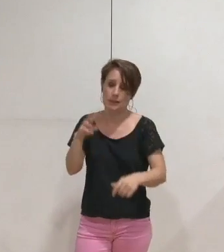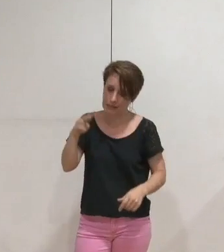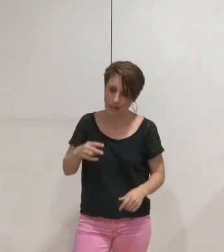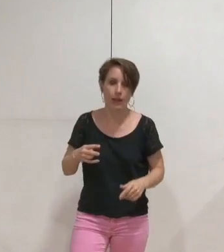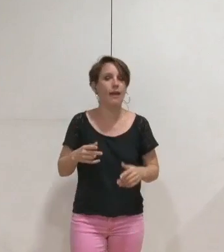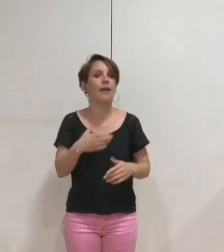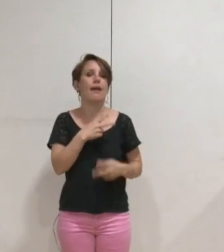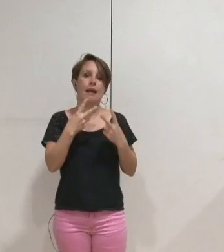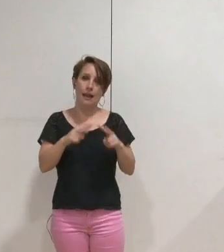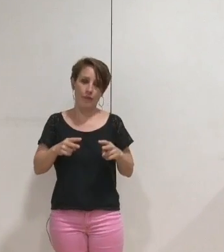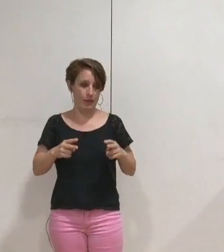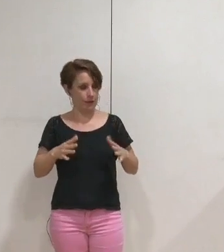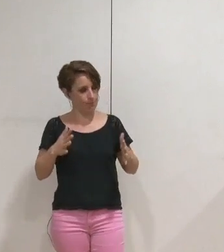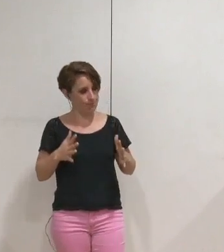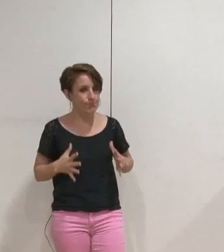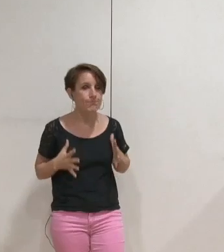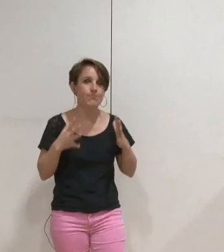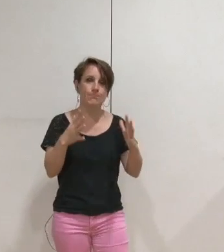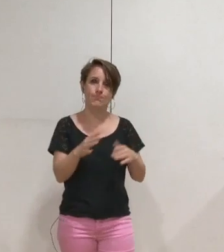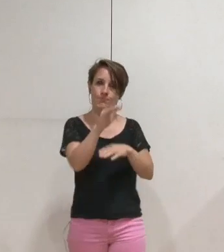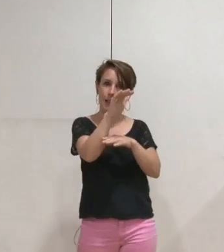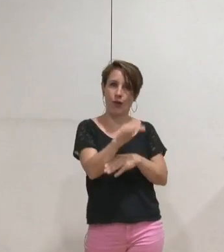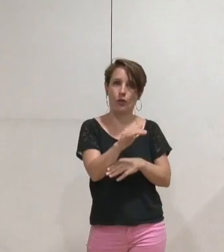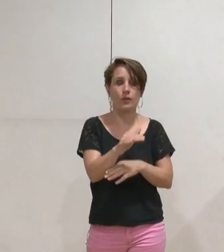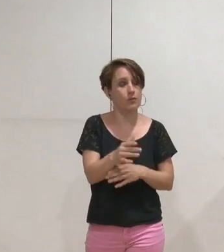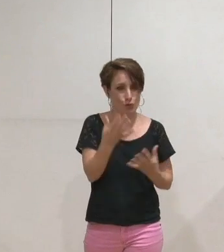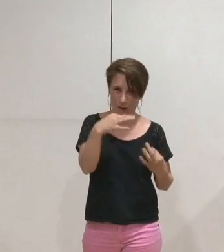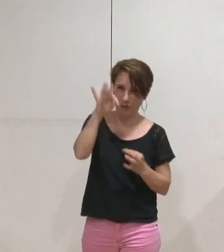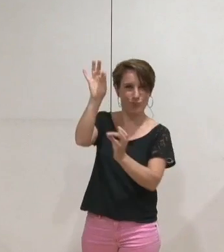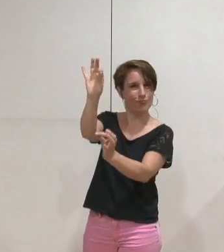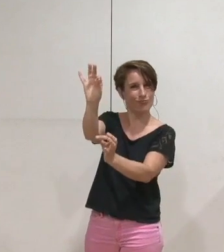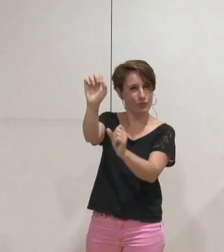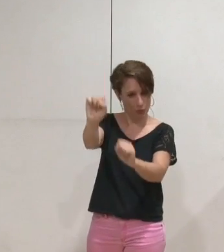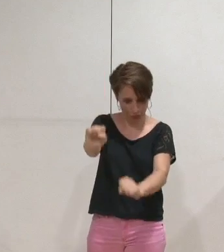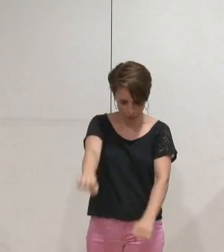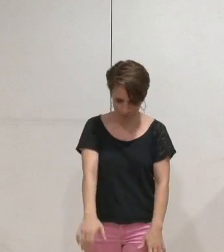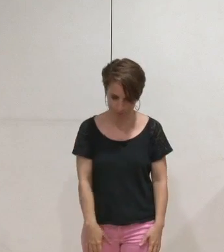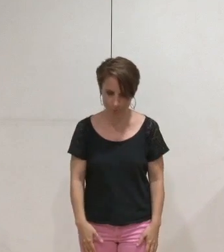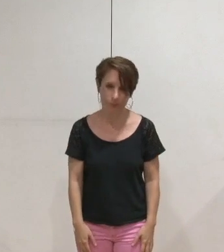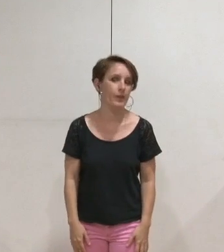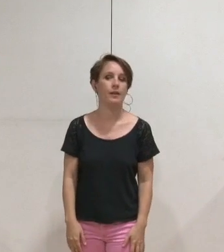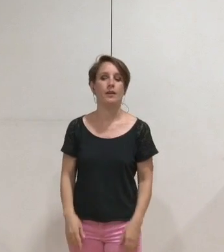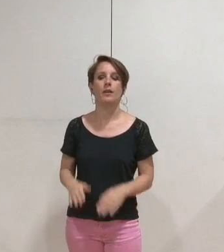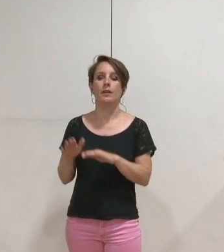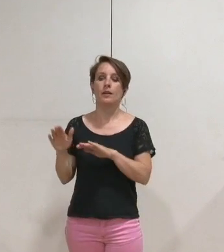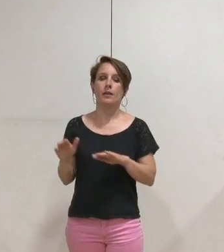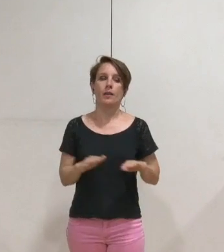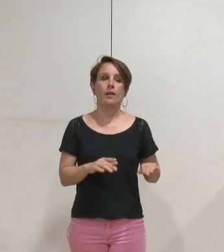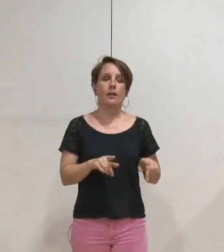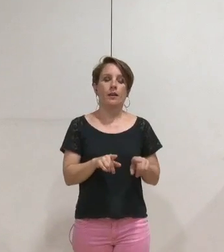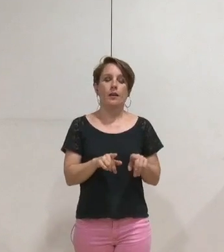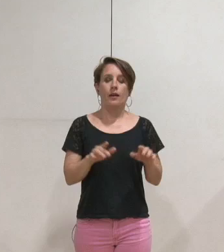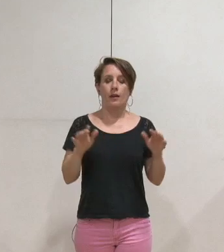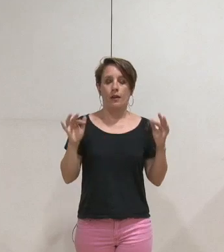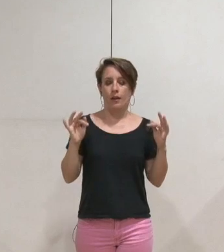engagée en terme de transparence on vous fournira bien évidemment ces éléments sur le